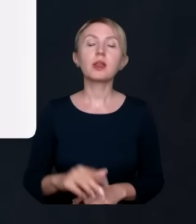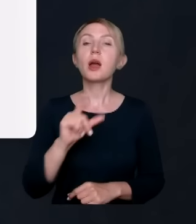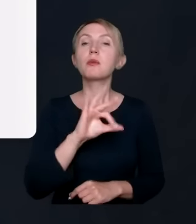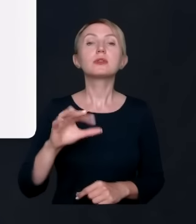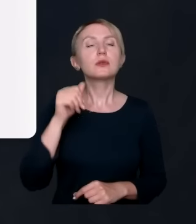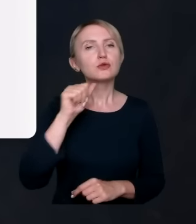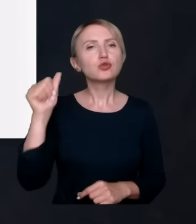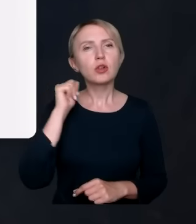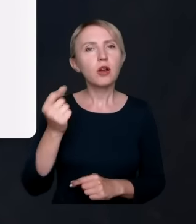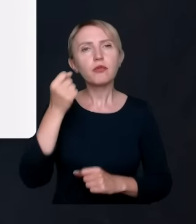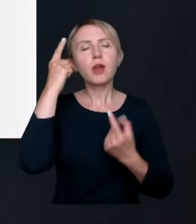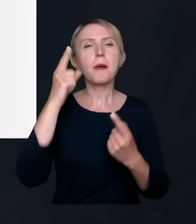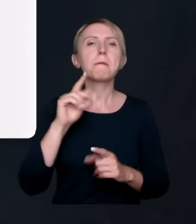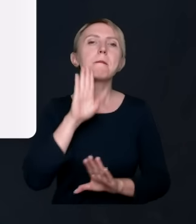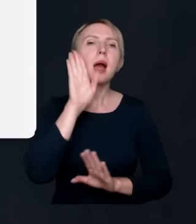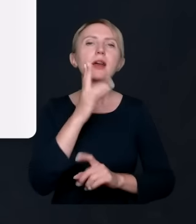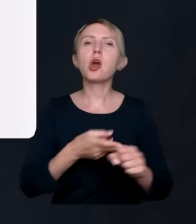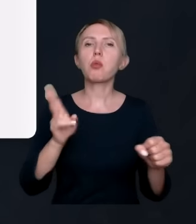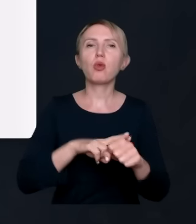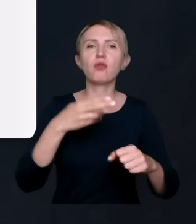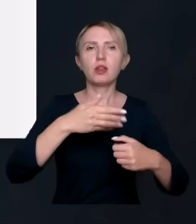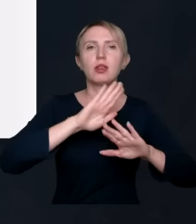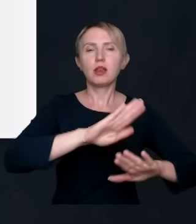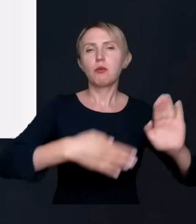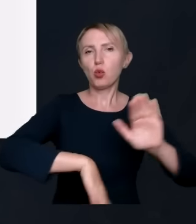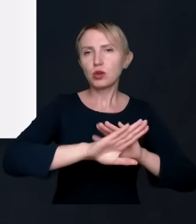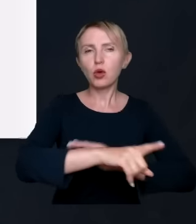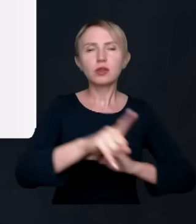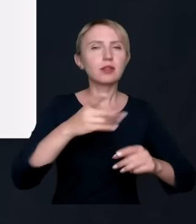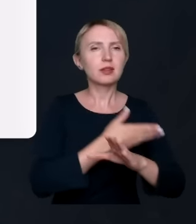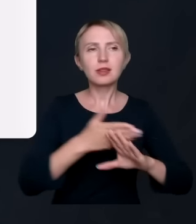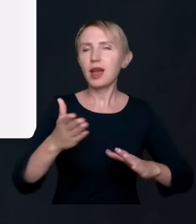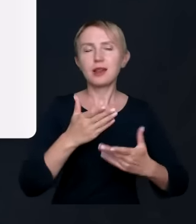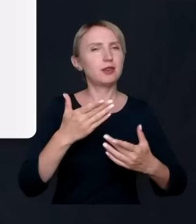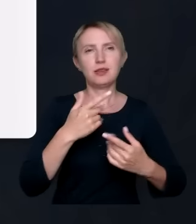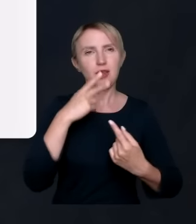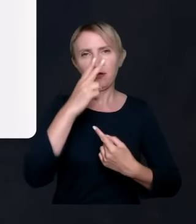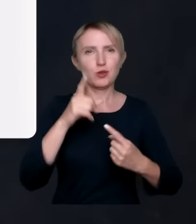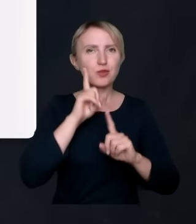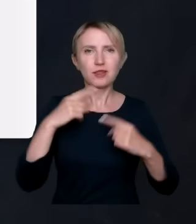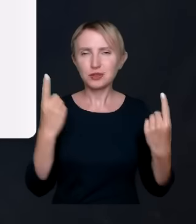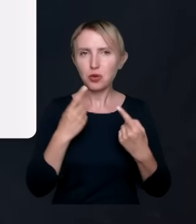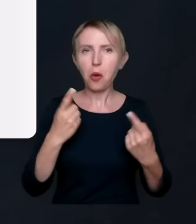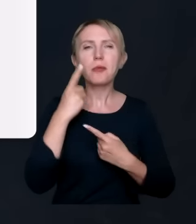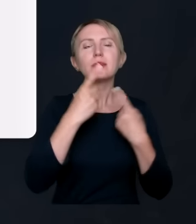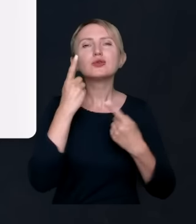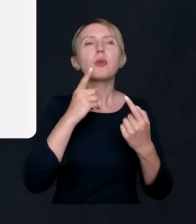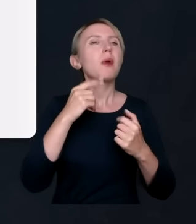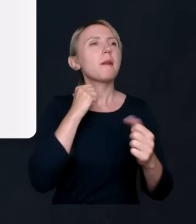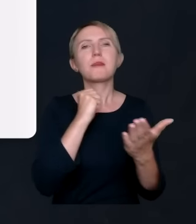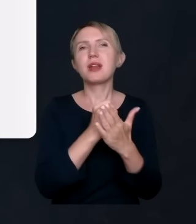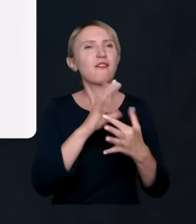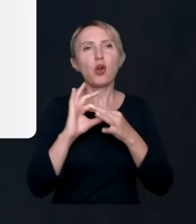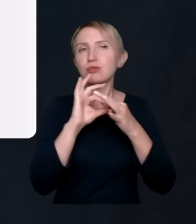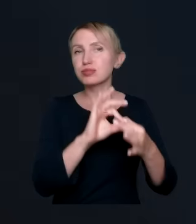wymyślił bajkę o jakimś podwójnym immunitecie. Oni dalej żyją w oderwaniu od rzeczywistości. Myślą, że stoją ponad prawem,